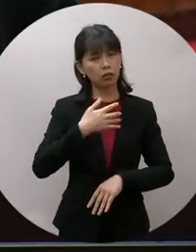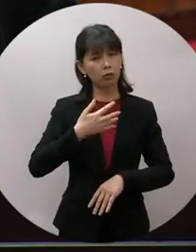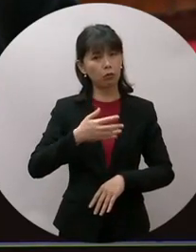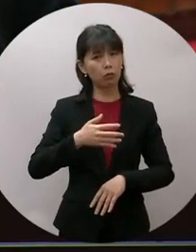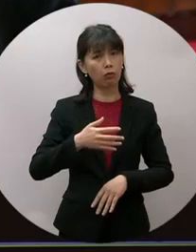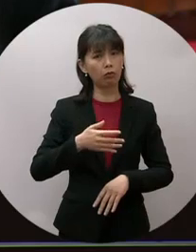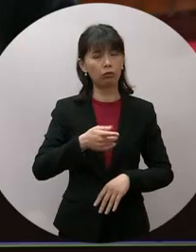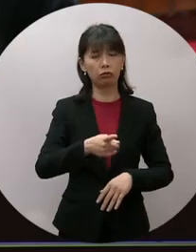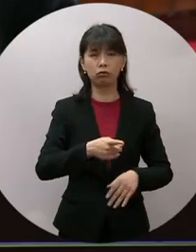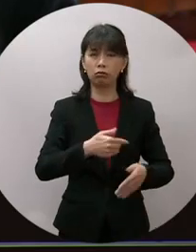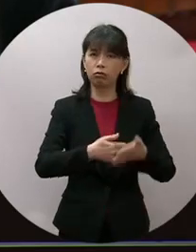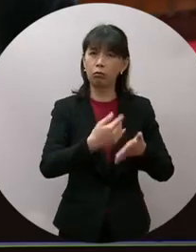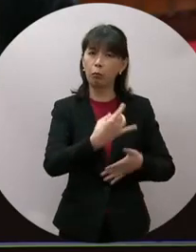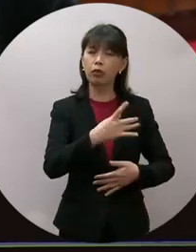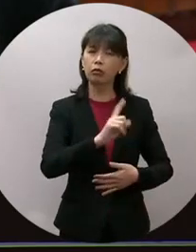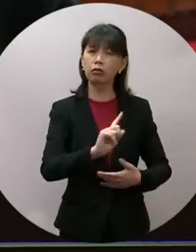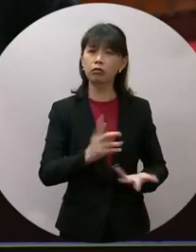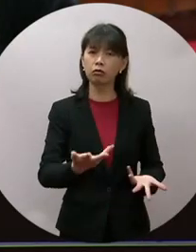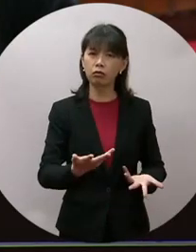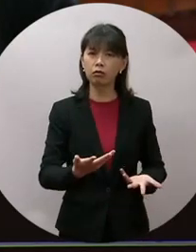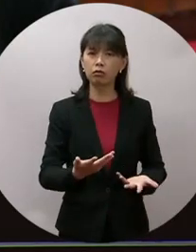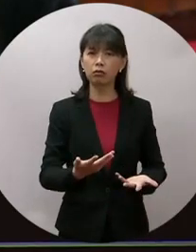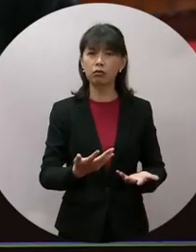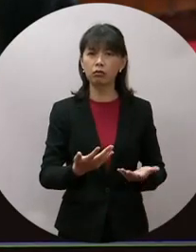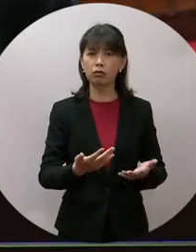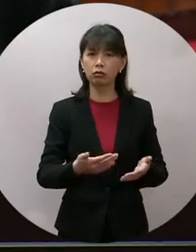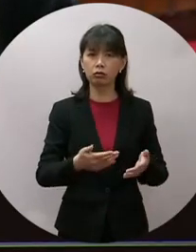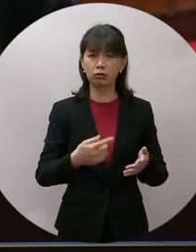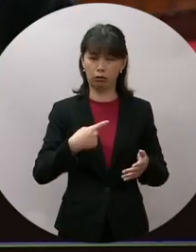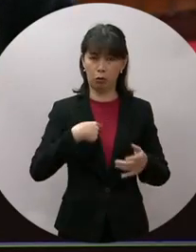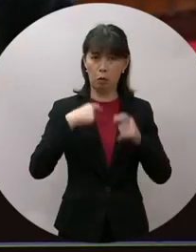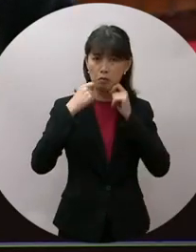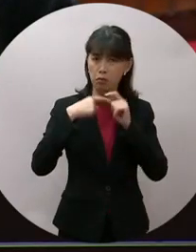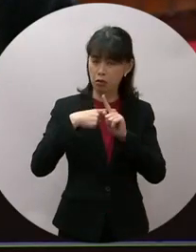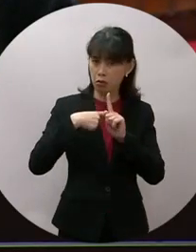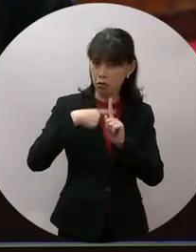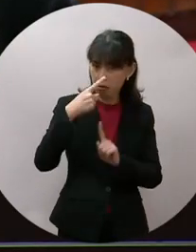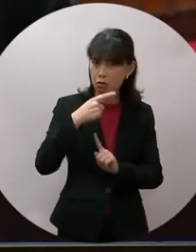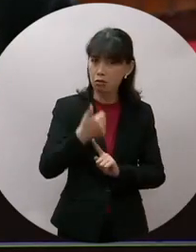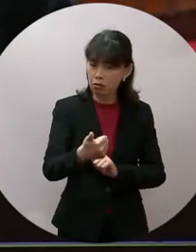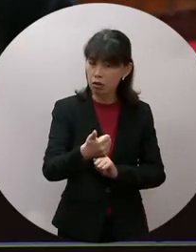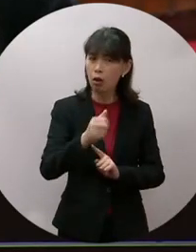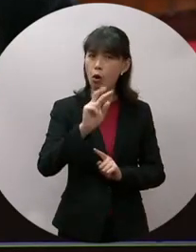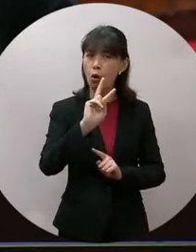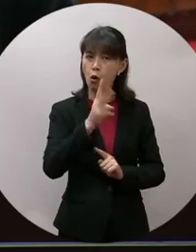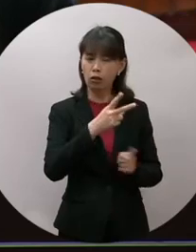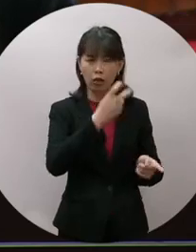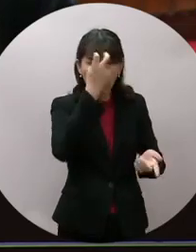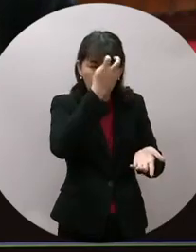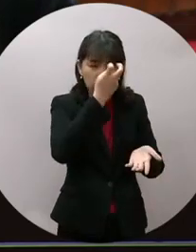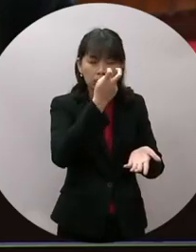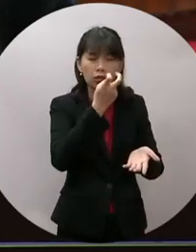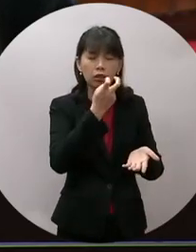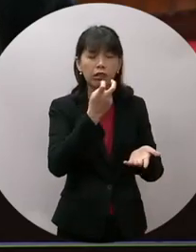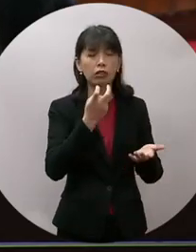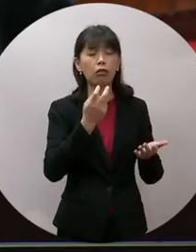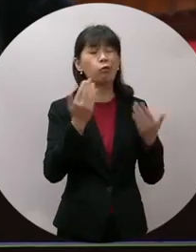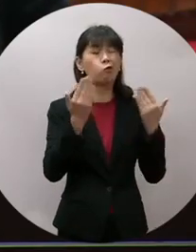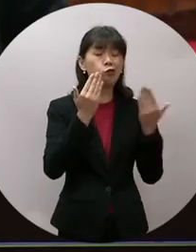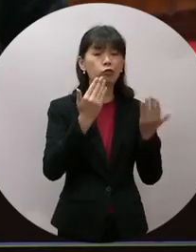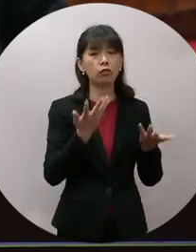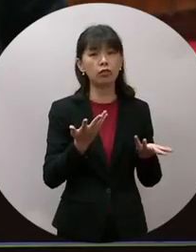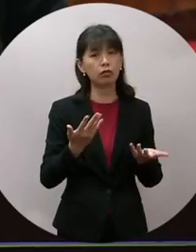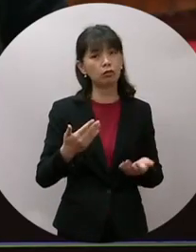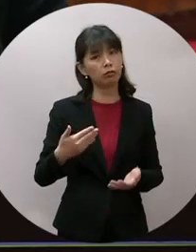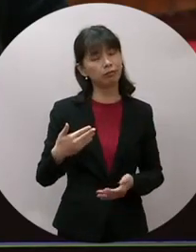吗？还是因为他们的检验很宽松很随便？还是因为选择性的放水？我们不得